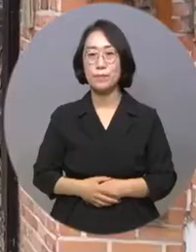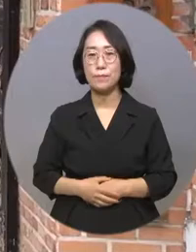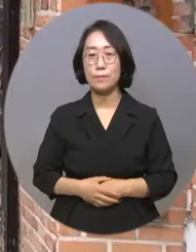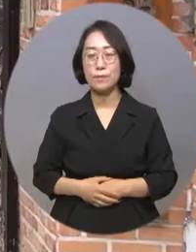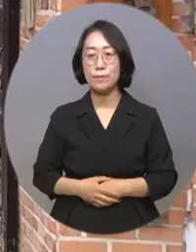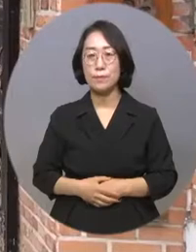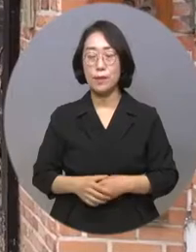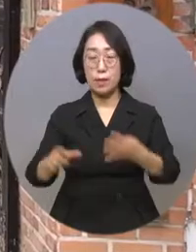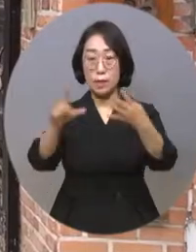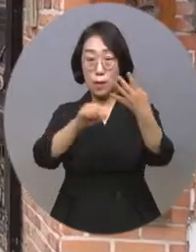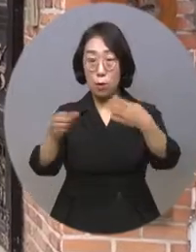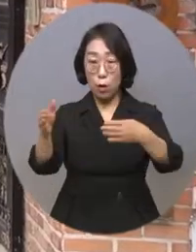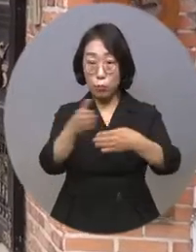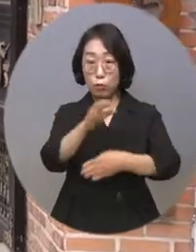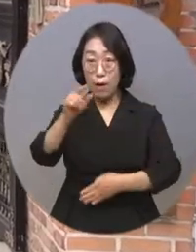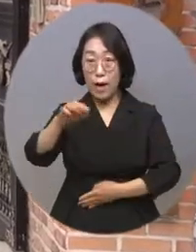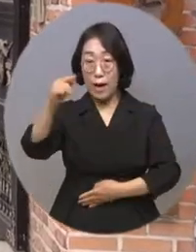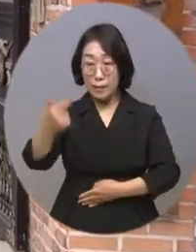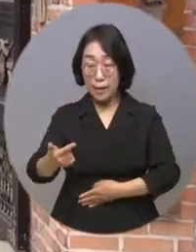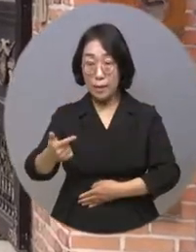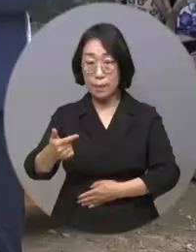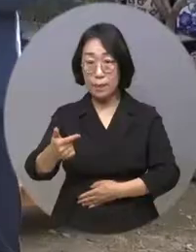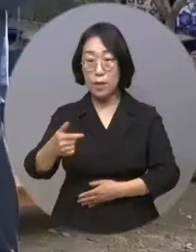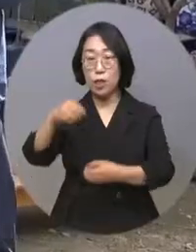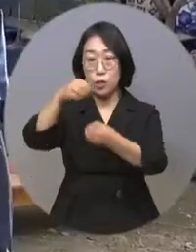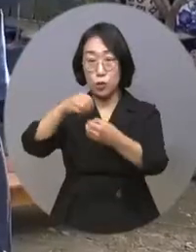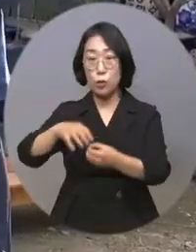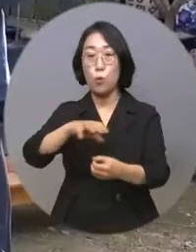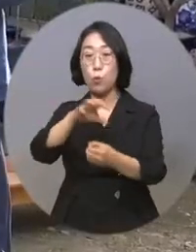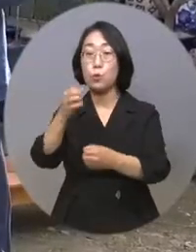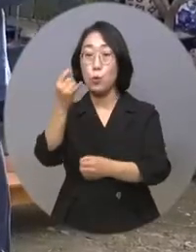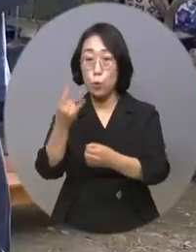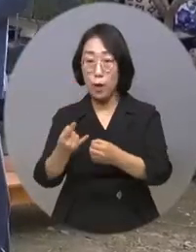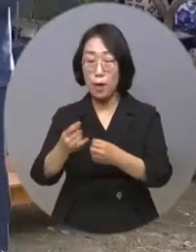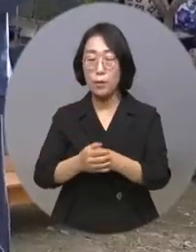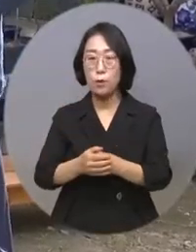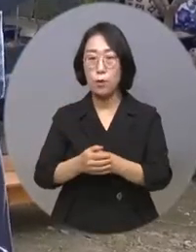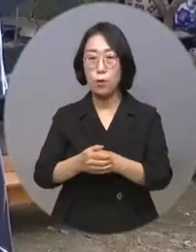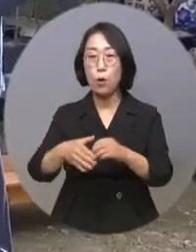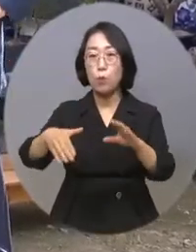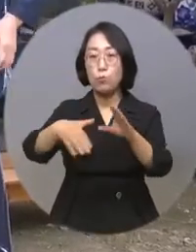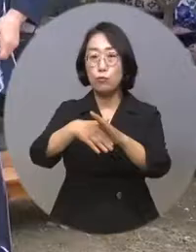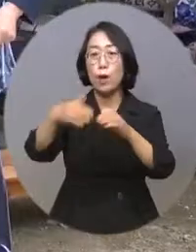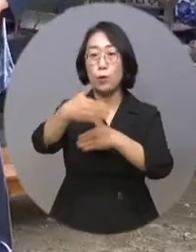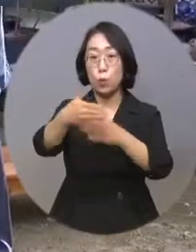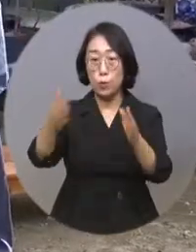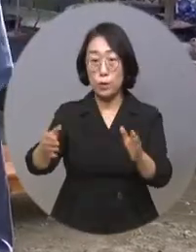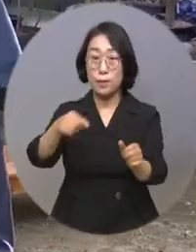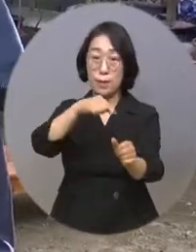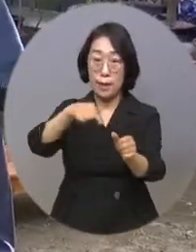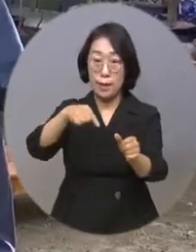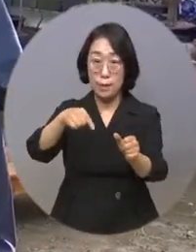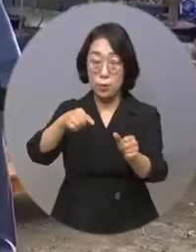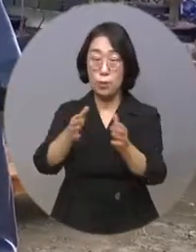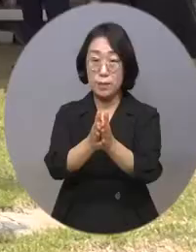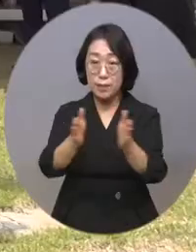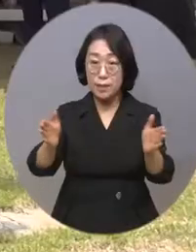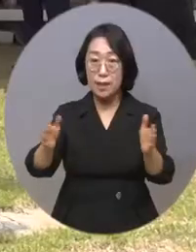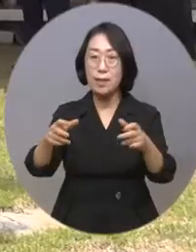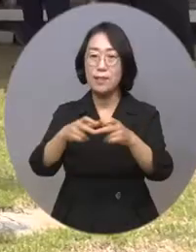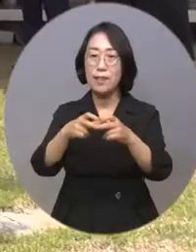지난 4월부터 아산 배뱅이 보존회에서 장애인 사랑 나눔 문화교실을 통해 장애인들에게 기쁨을 주고